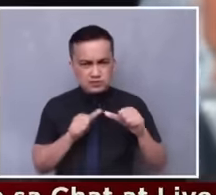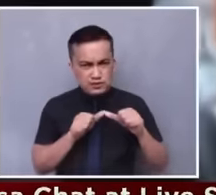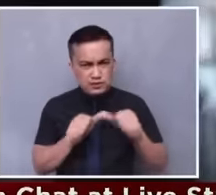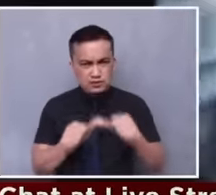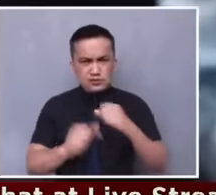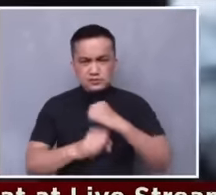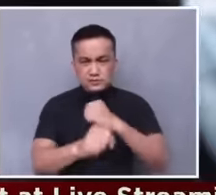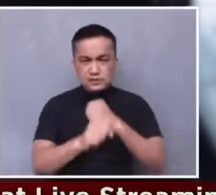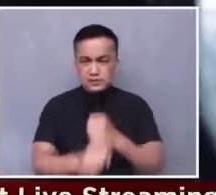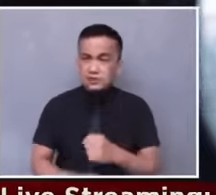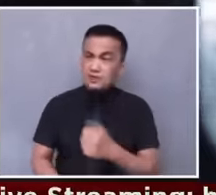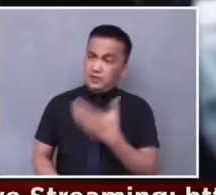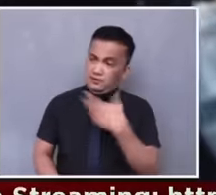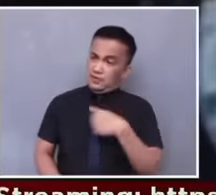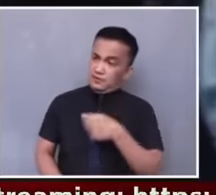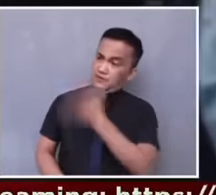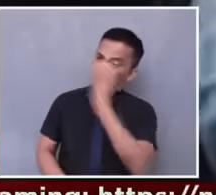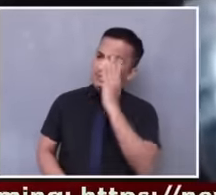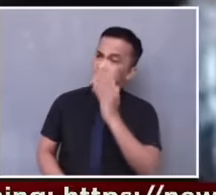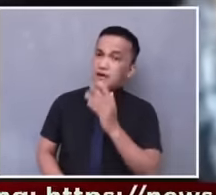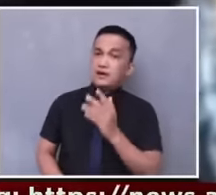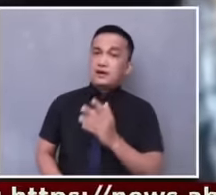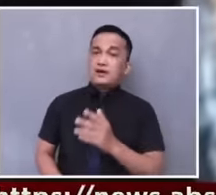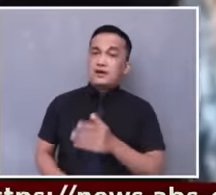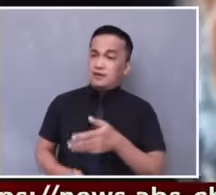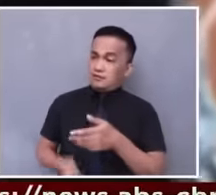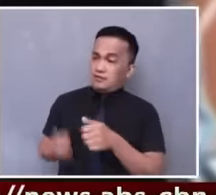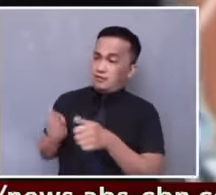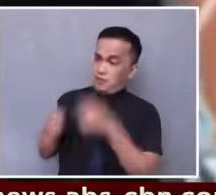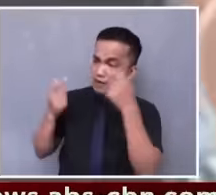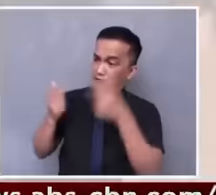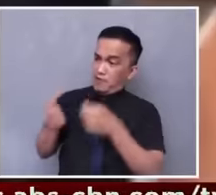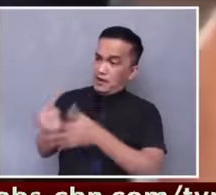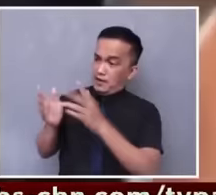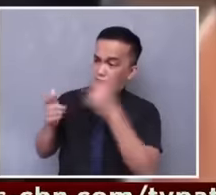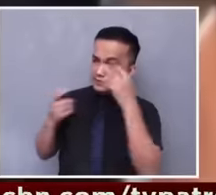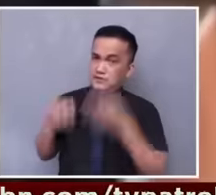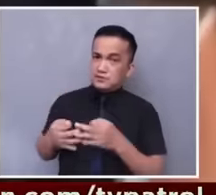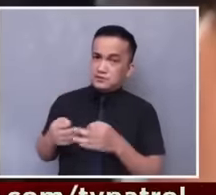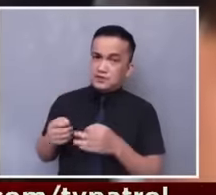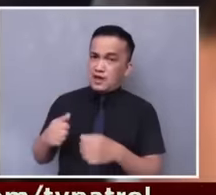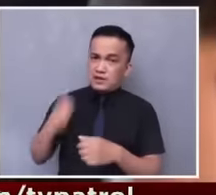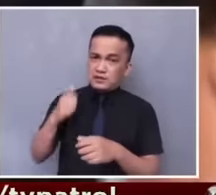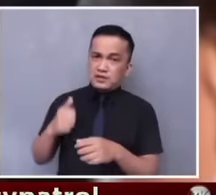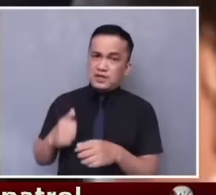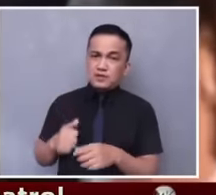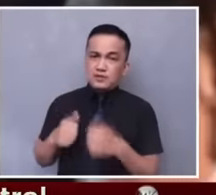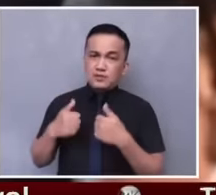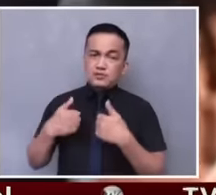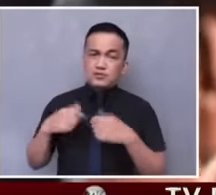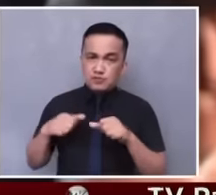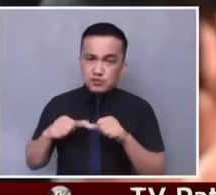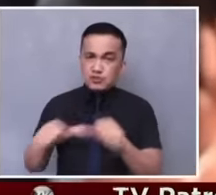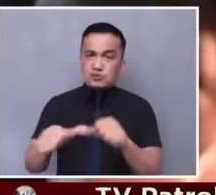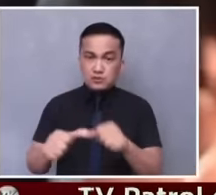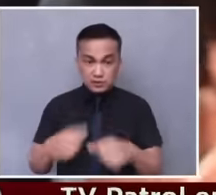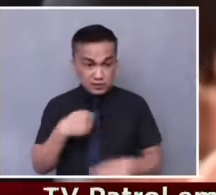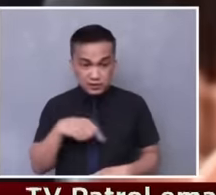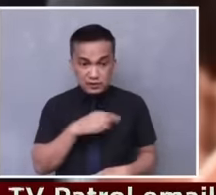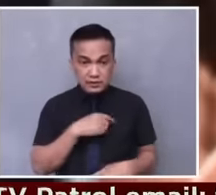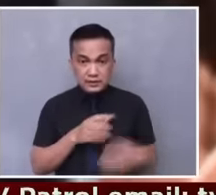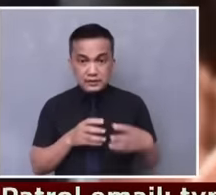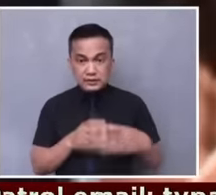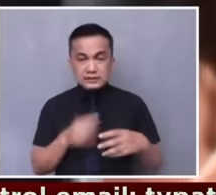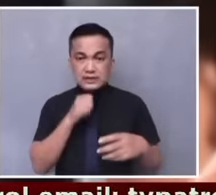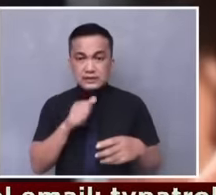yun. Karapatan niya magdesisyon kung ayaw niya nang ituloy yung kanyang candidacy. Kami kasi yung lakad namin, hindi naman relative to other